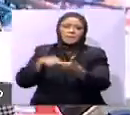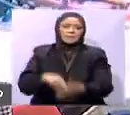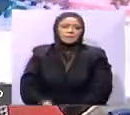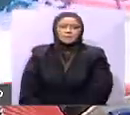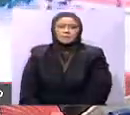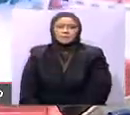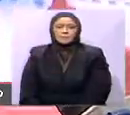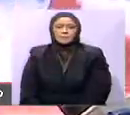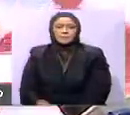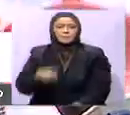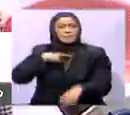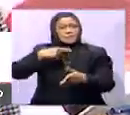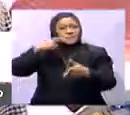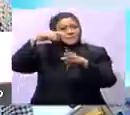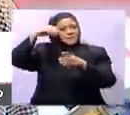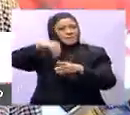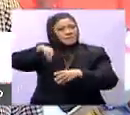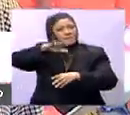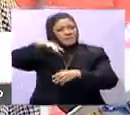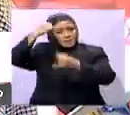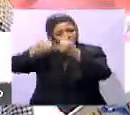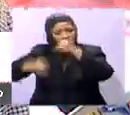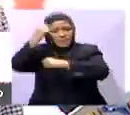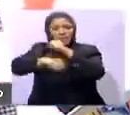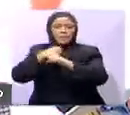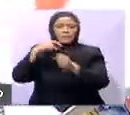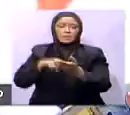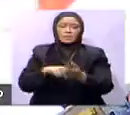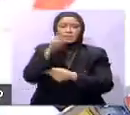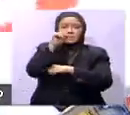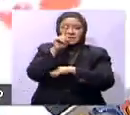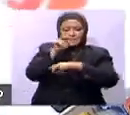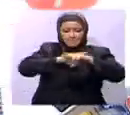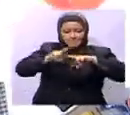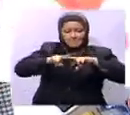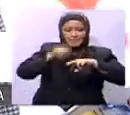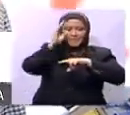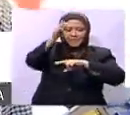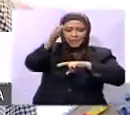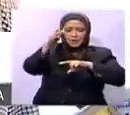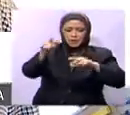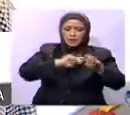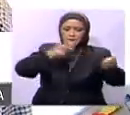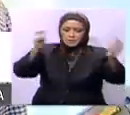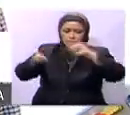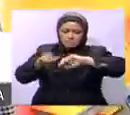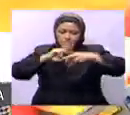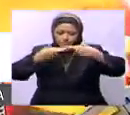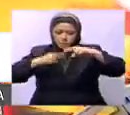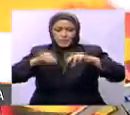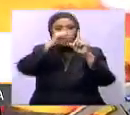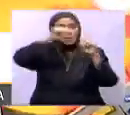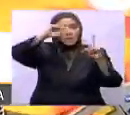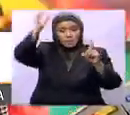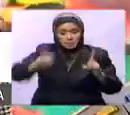Dalam penghujung tahun ini, satu daripada Aerotrain itu akan di-overhaul 100%, yang keduanya